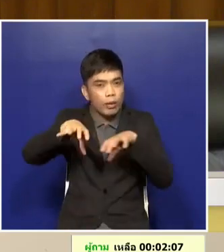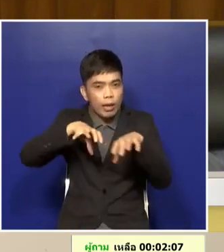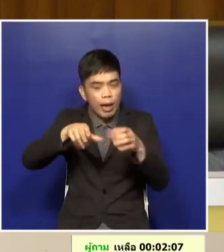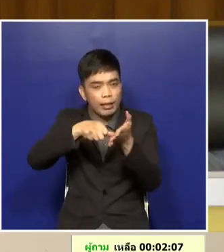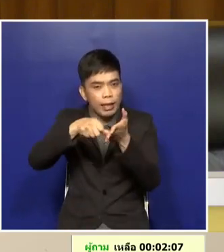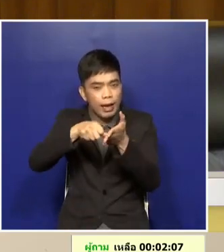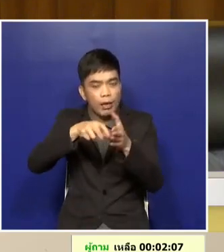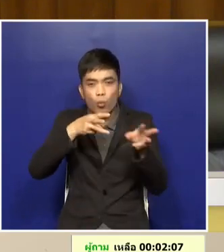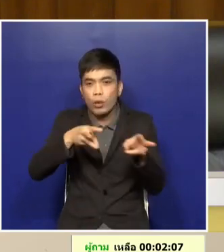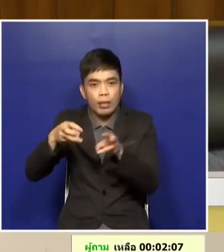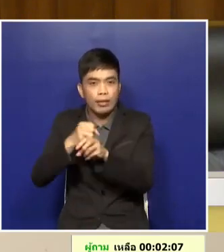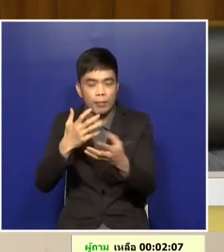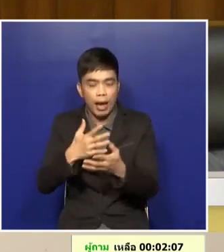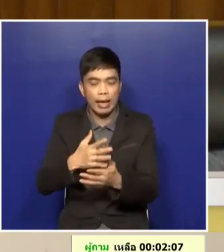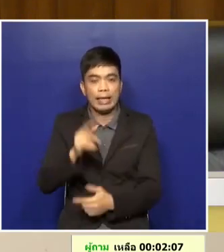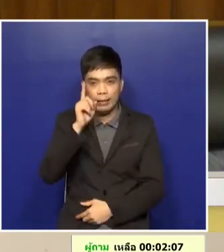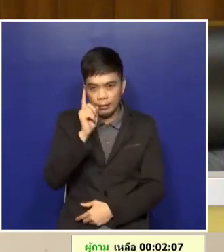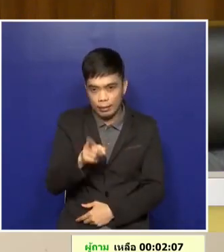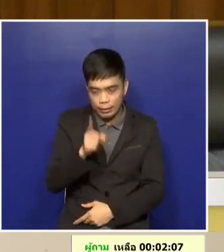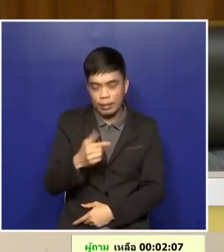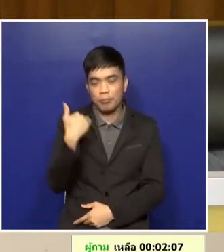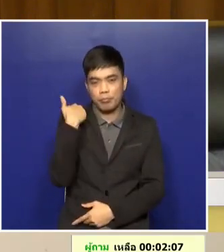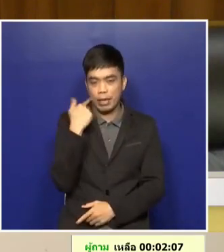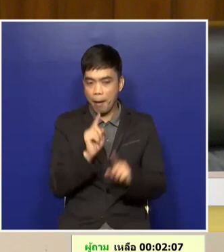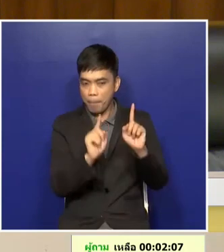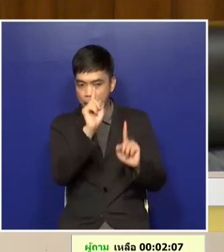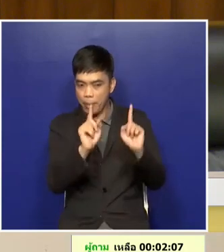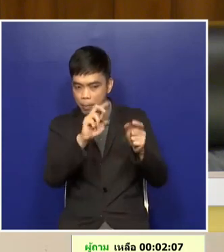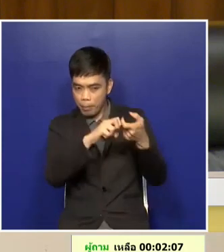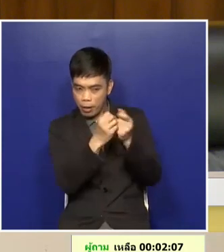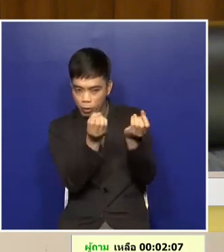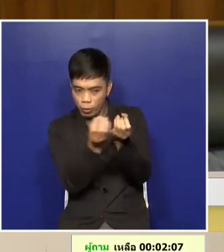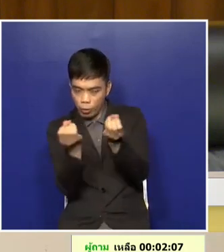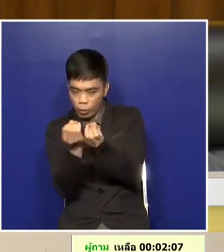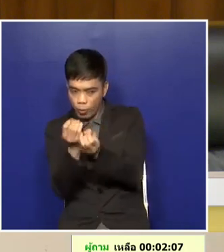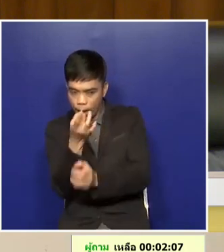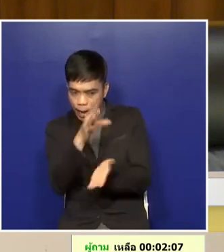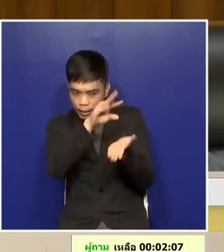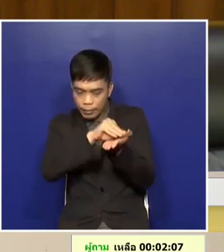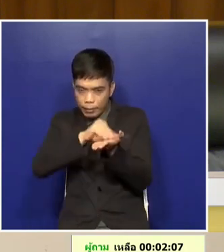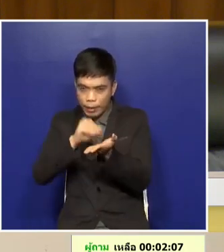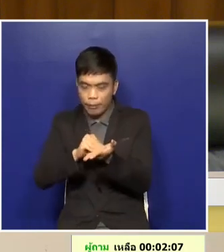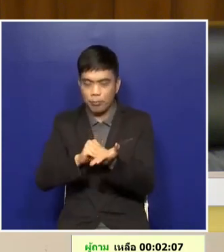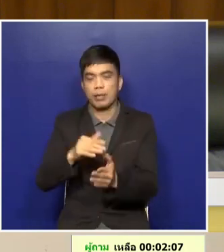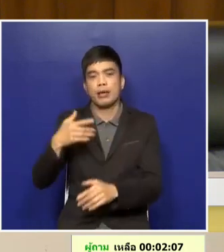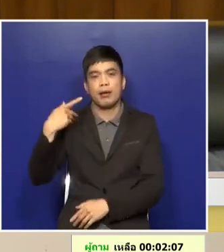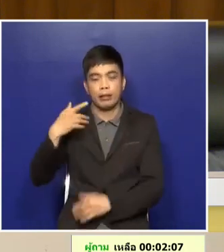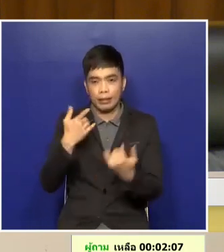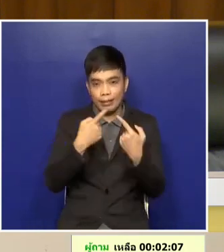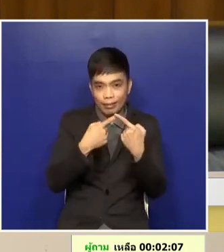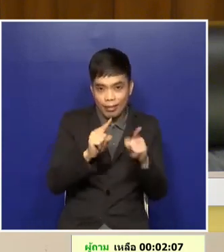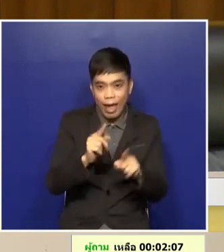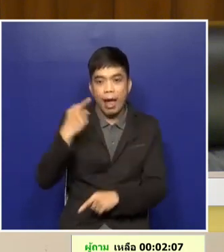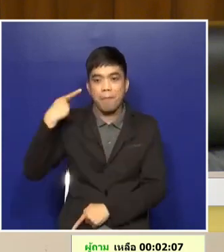ก็มีการประเมินกันมาตลอดในเรื่องของการทำโครงการอะไรก็ตามนั้นก็ยังมีประชาชนที่ได้รับประโยชน์ตรงนี้ก็มี